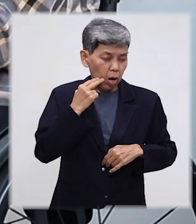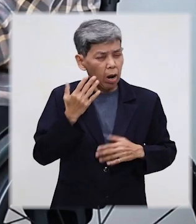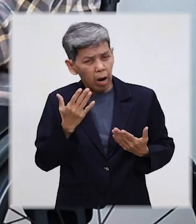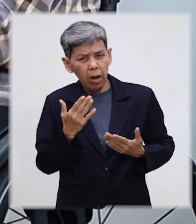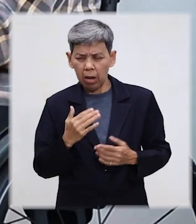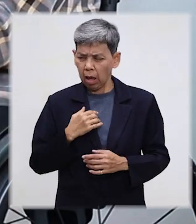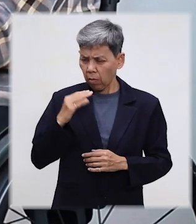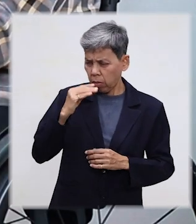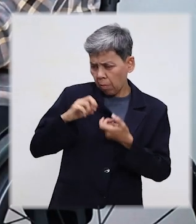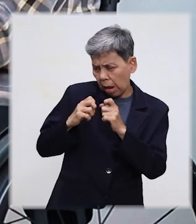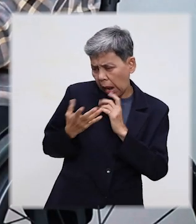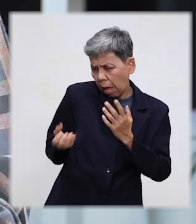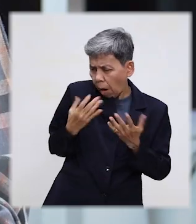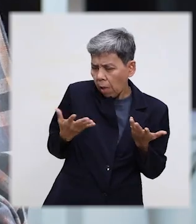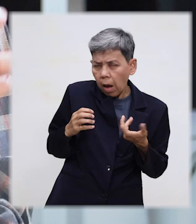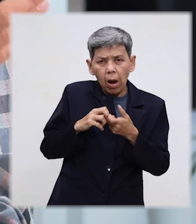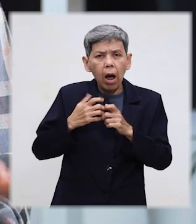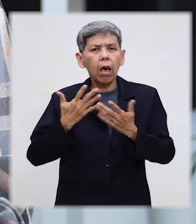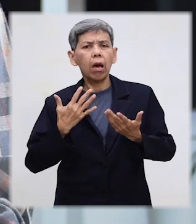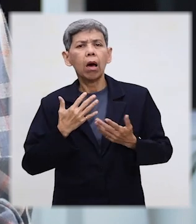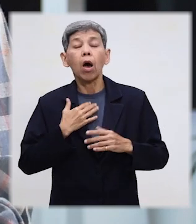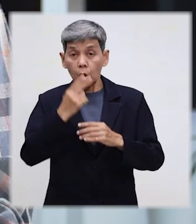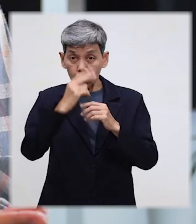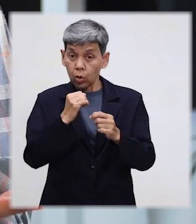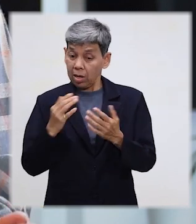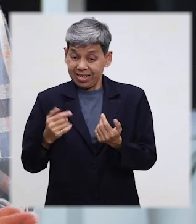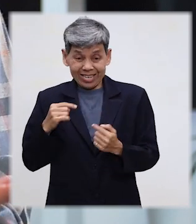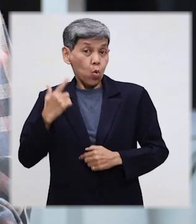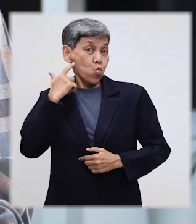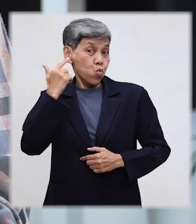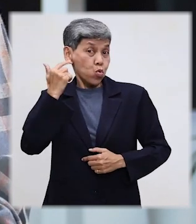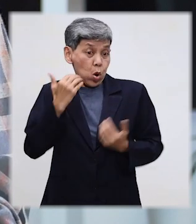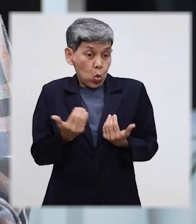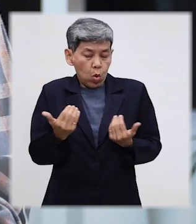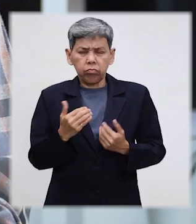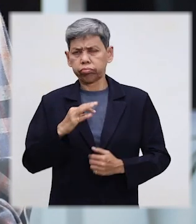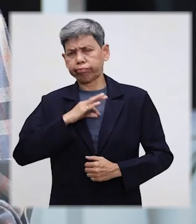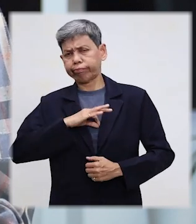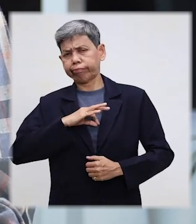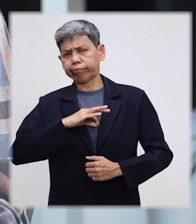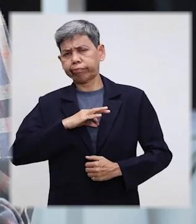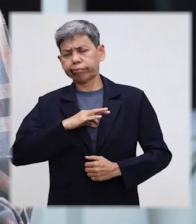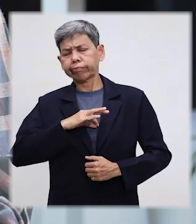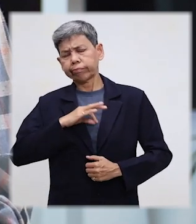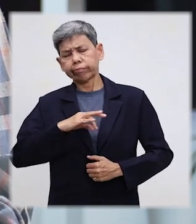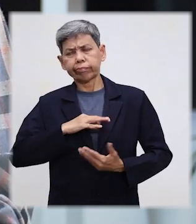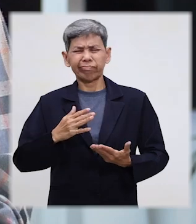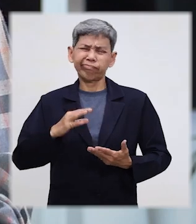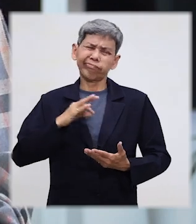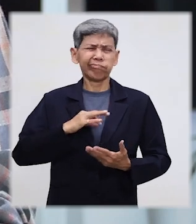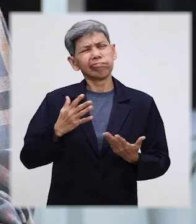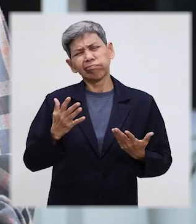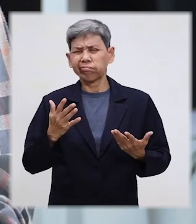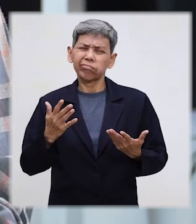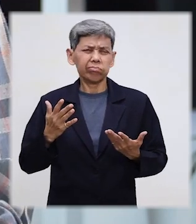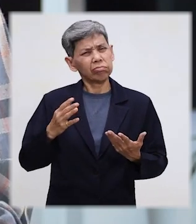ำไมไม่พูดกับฉันมีปัญหาอะไรแต่อาจจะแต่ในส่วนของคนที่หูดีก็อาจจะเกิดปัญหาในแง่มุมที่แบบมัน